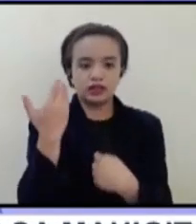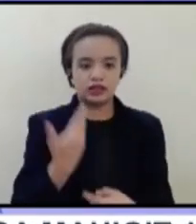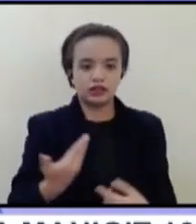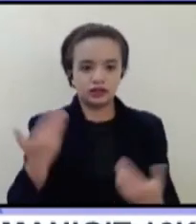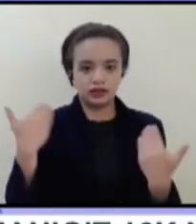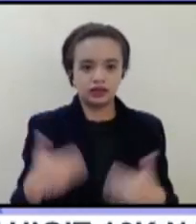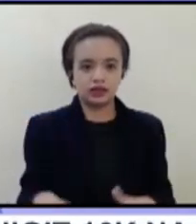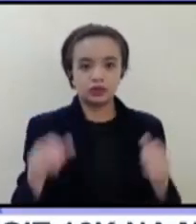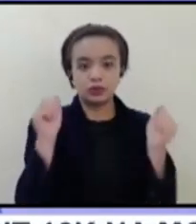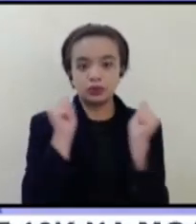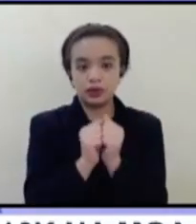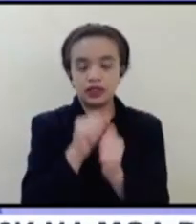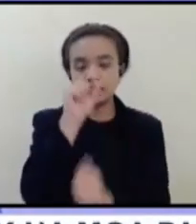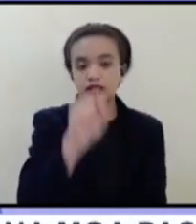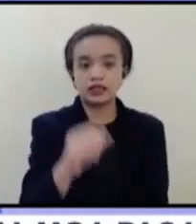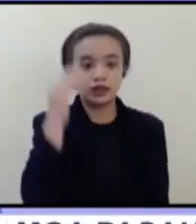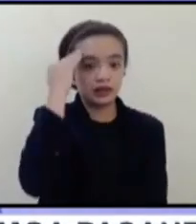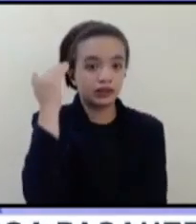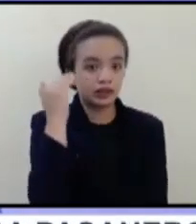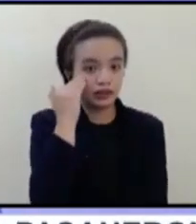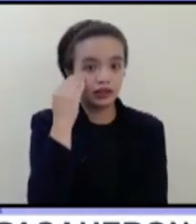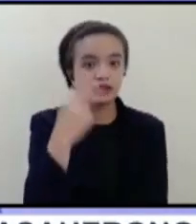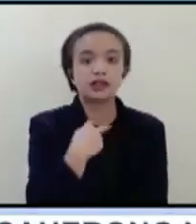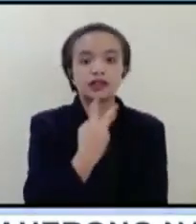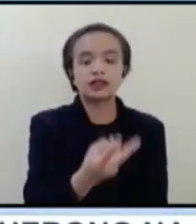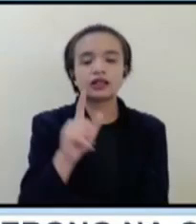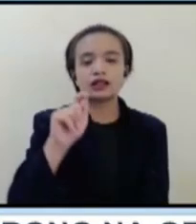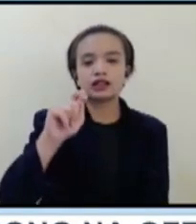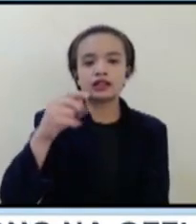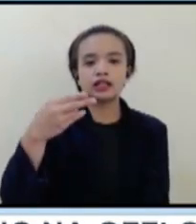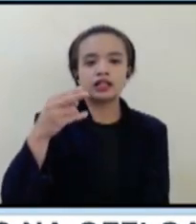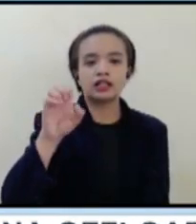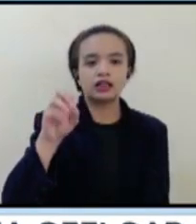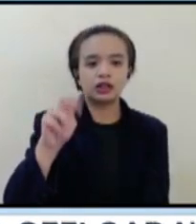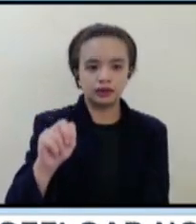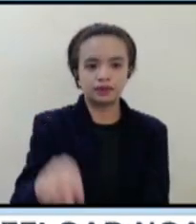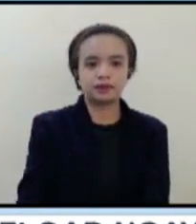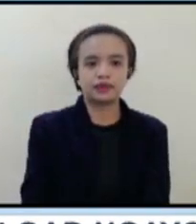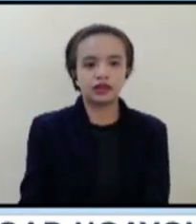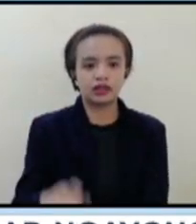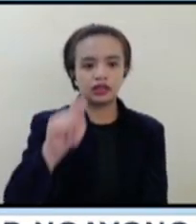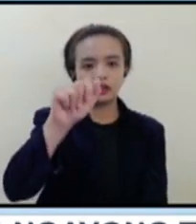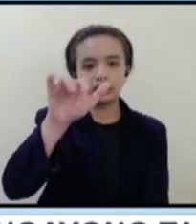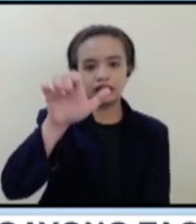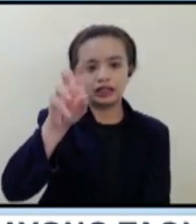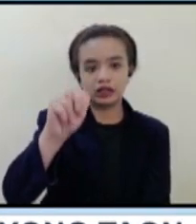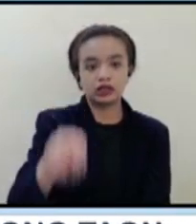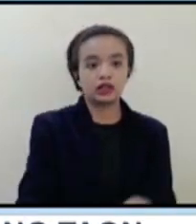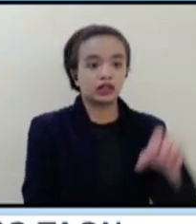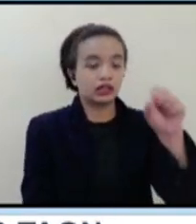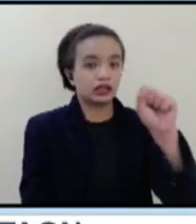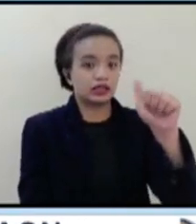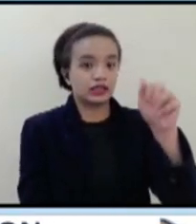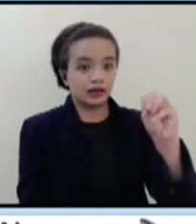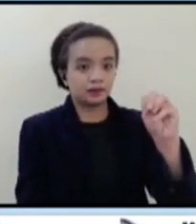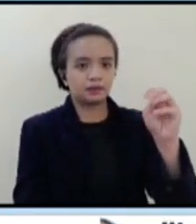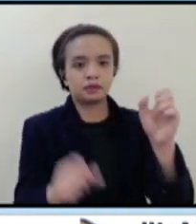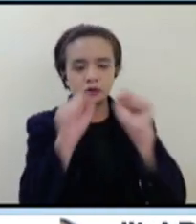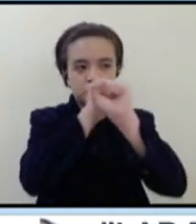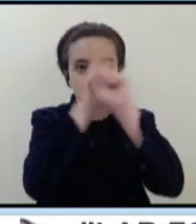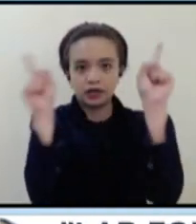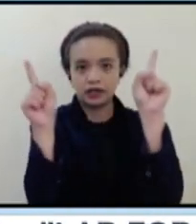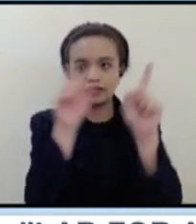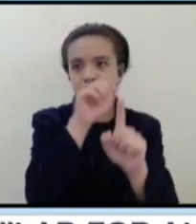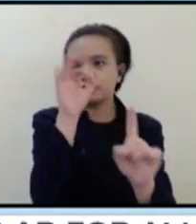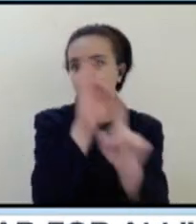Korean vocalist na si Taeyeon. Sinurpresa ng English singer-songwriter na si Sam ang kanyang mga tagahanga